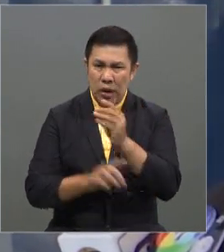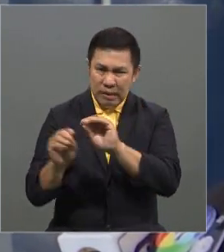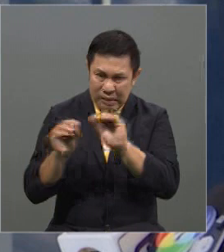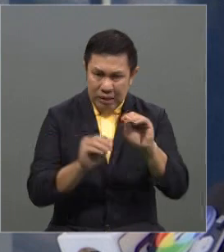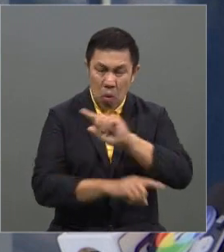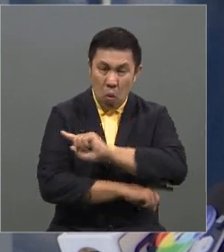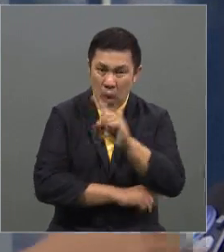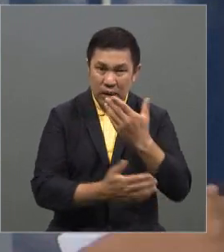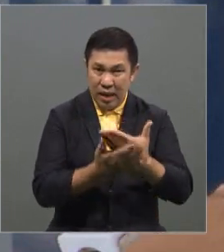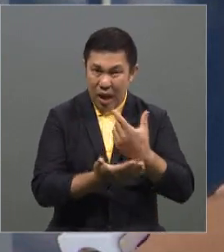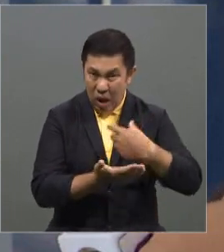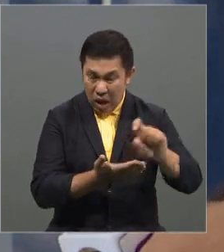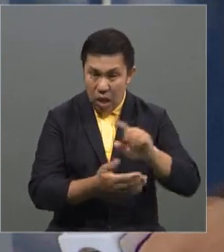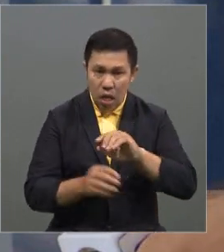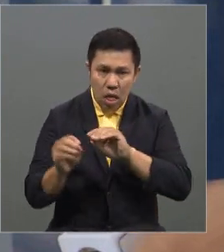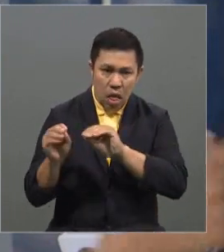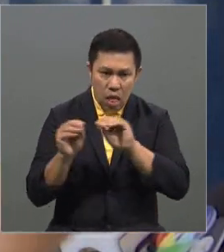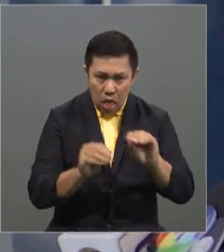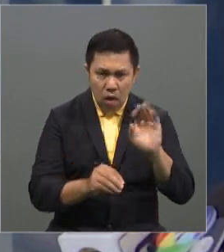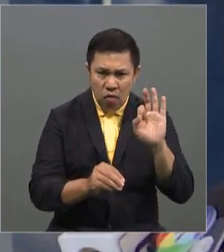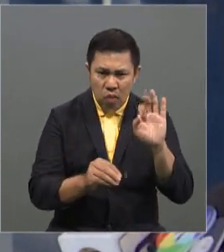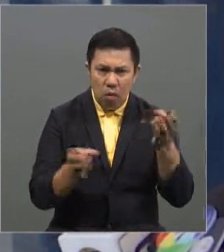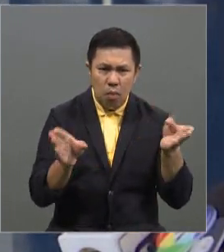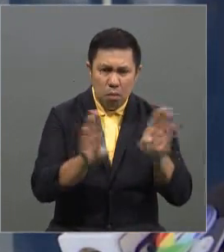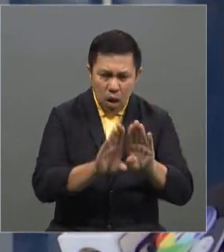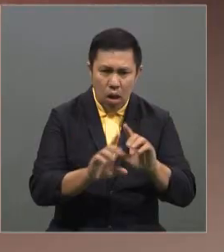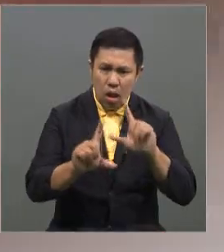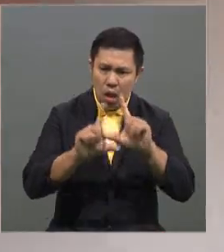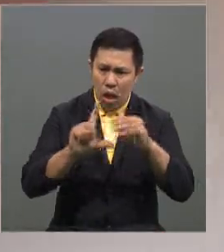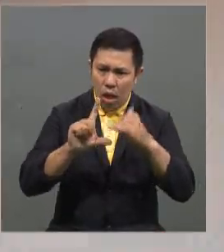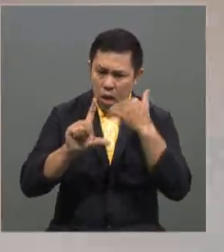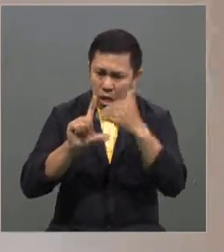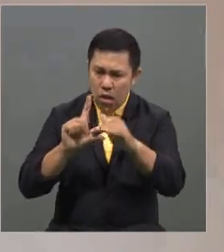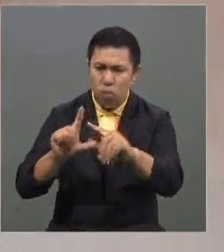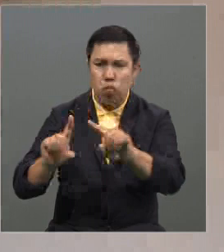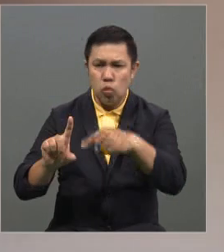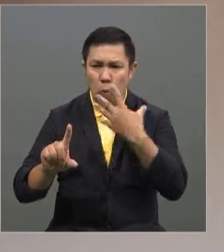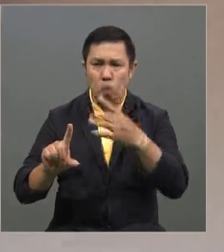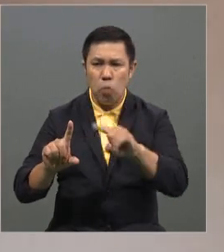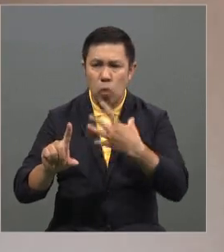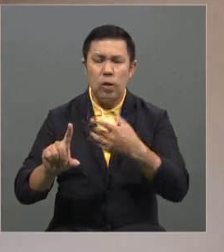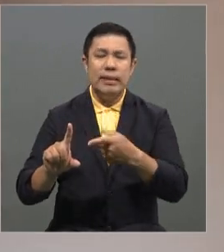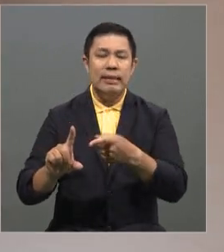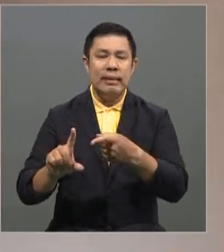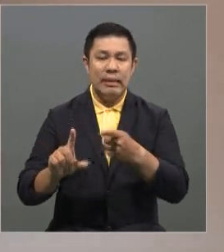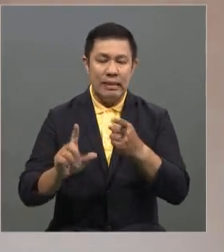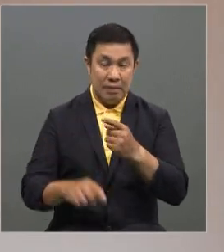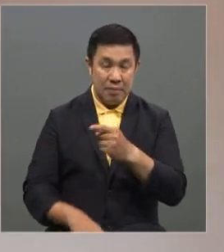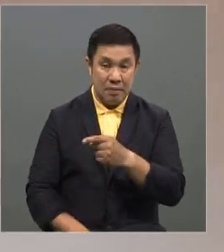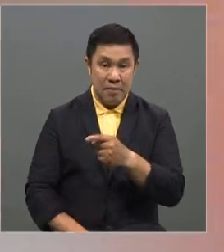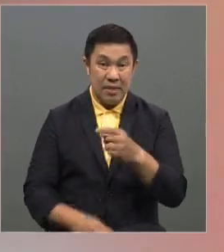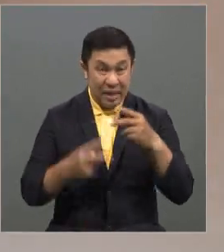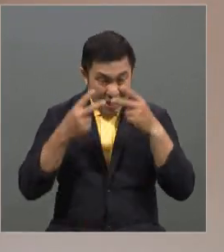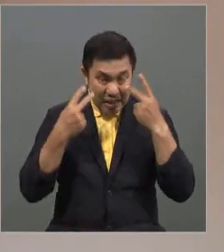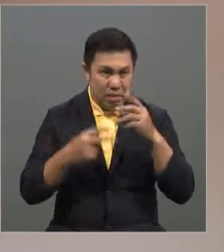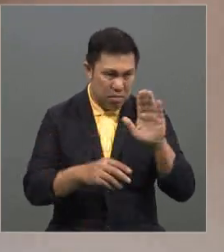เงินแต่พอถึงวันถัดมาก็ปิดเฟซอีกไลน์ไปก็ไม่ตอบนะครับนอกจากนี้ผู้ก่อเหตุยังมีการเปิดไลน์ชวนสมาชิก